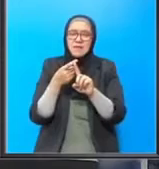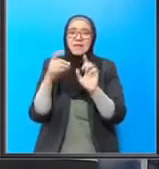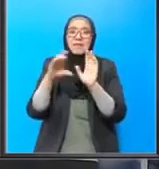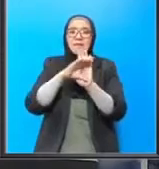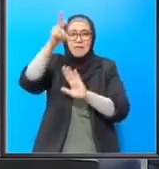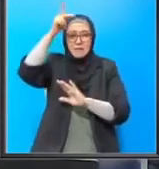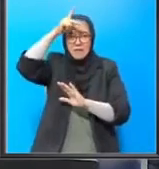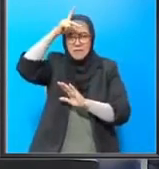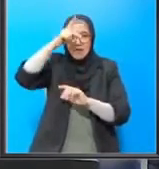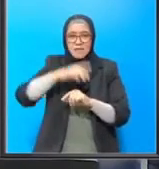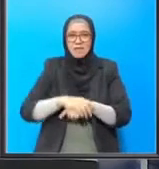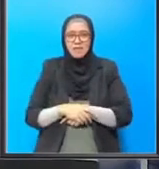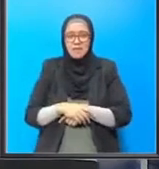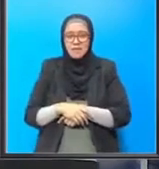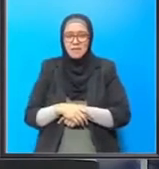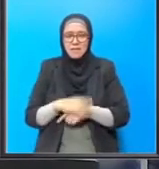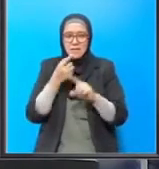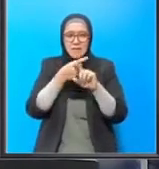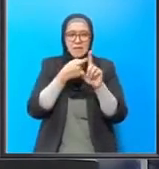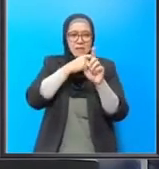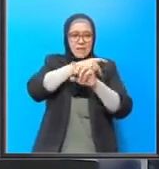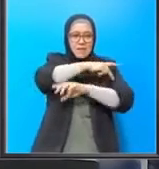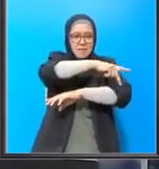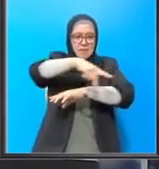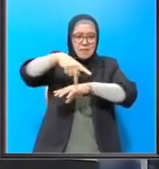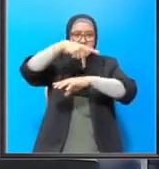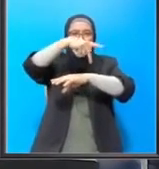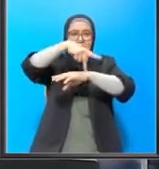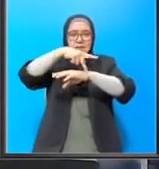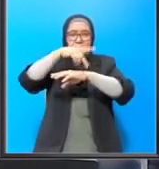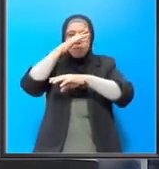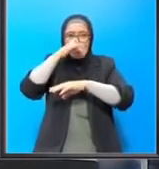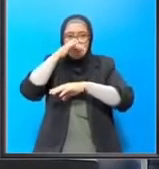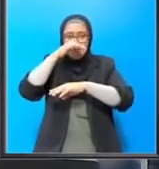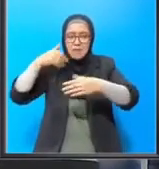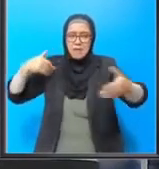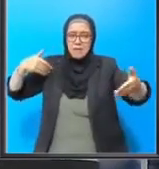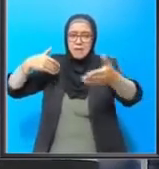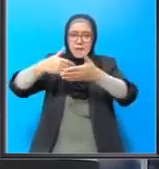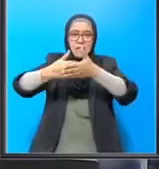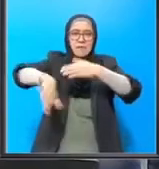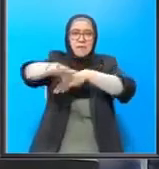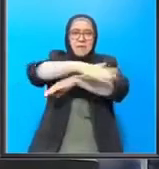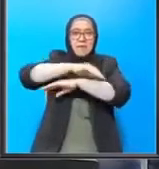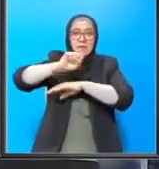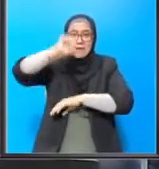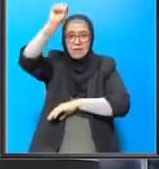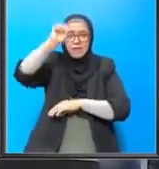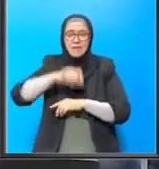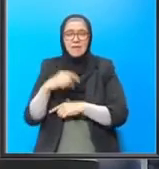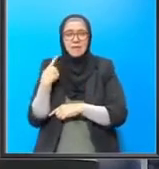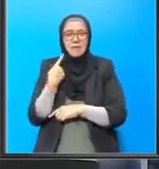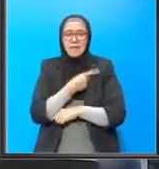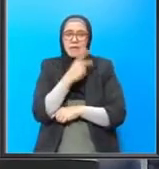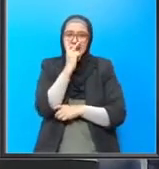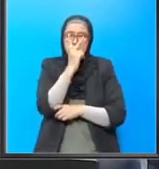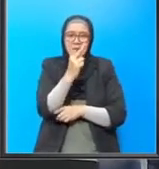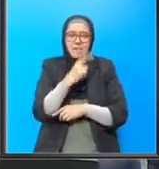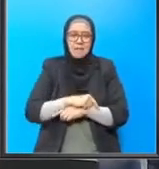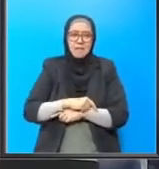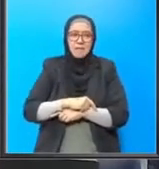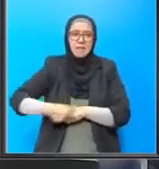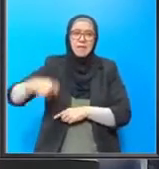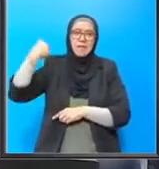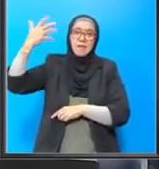Kelantan daripada Pulau like sampai ke pantai Saba kita lihat sejarah di sepanjang